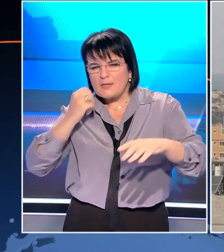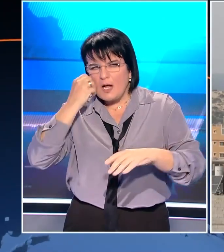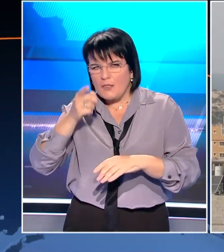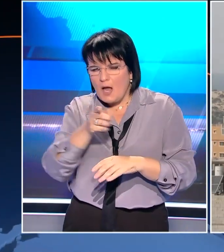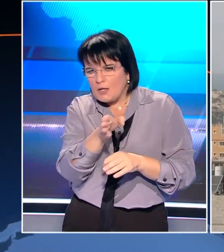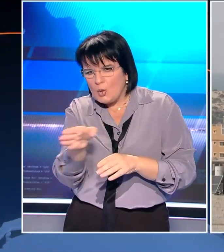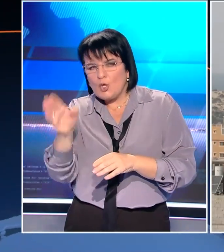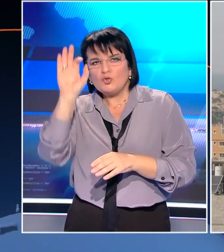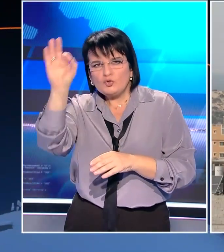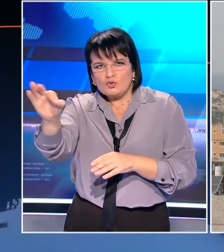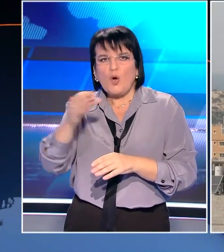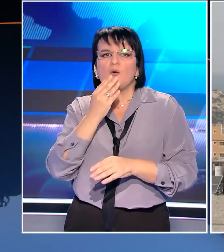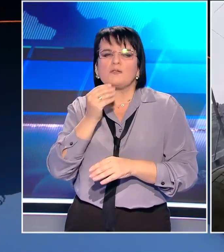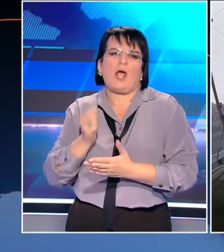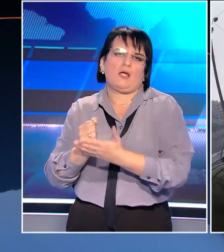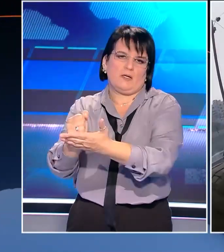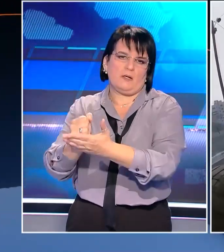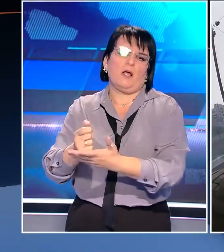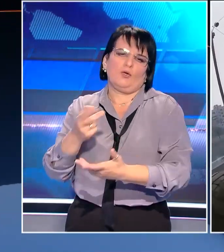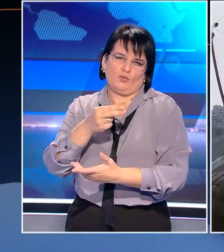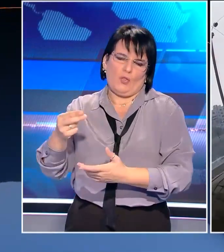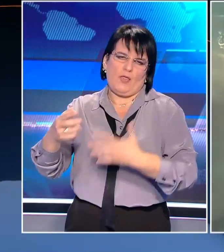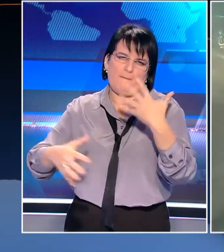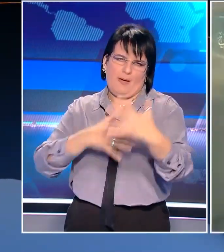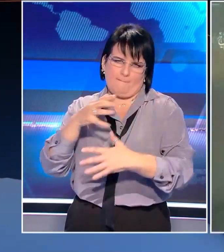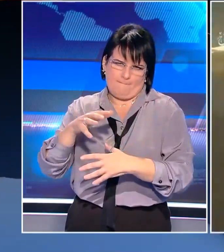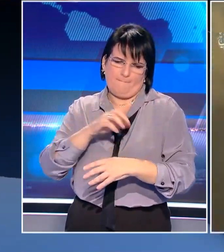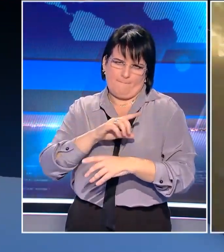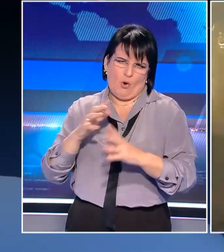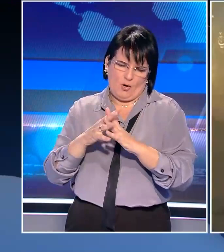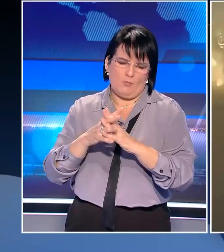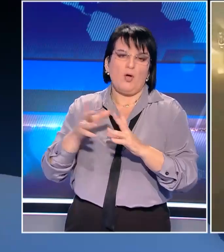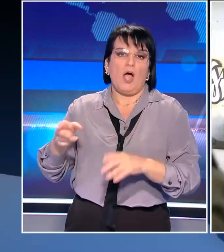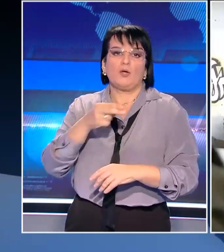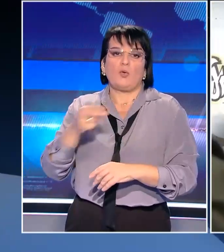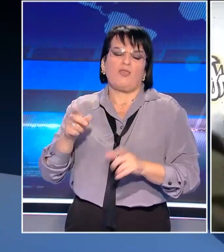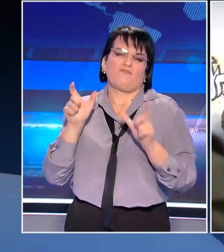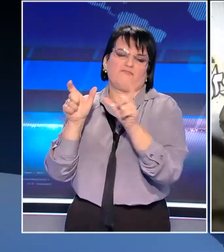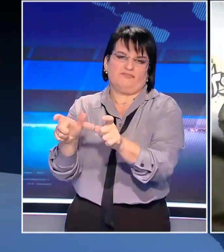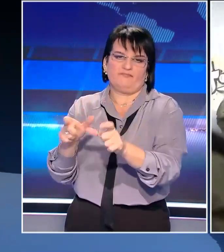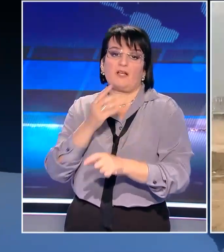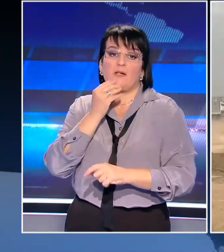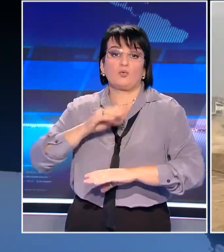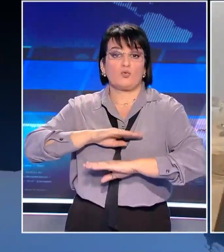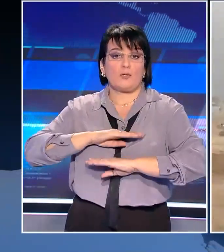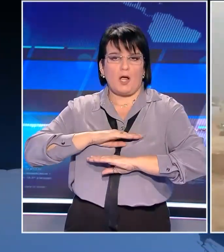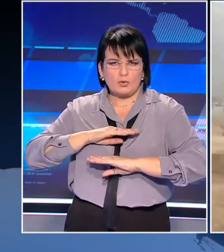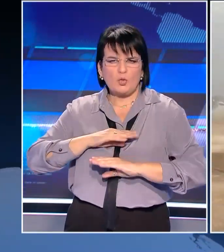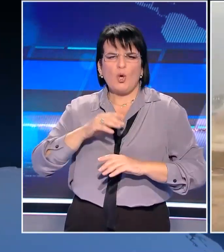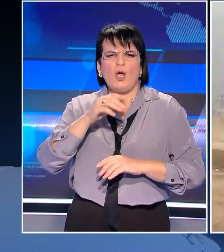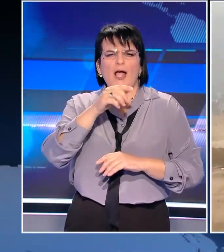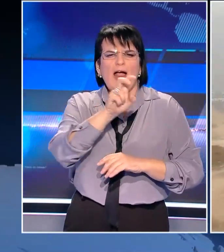Θάλασσα με προορισμό το Ισραήλ, ενισχύοντας την ένταση στην ευρύτερη περιοχή. Την ίδια ώρα τώρα ο Ισραηλινός στρατός